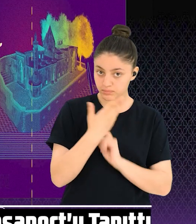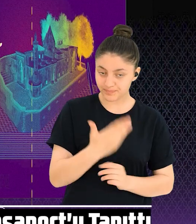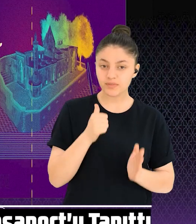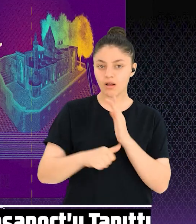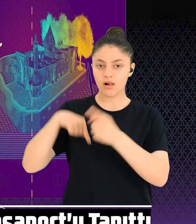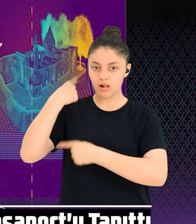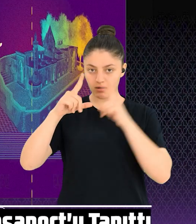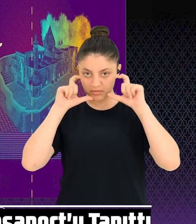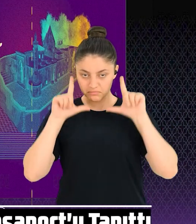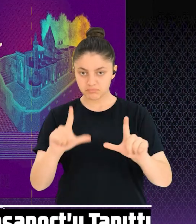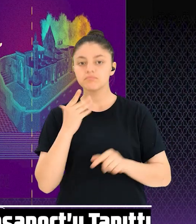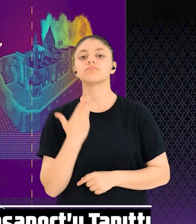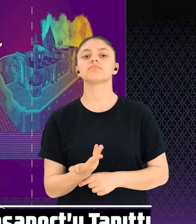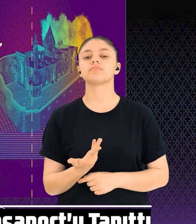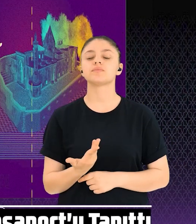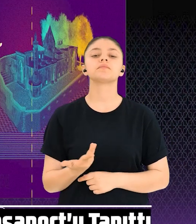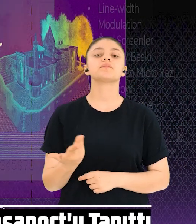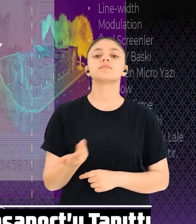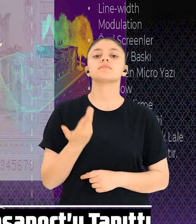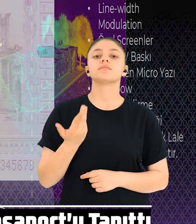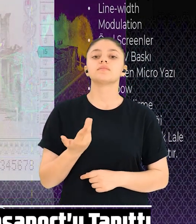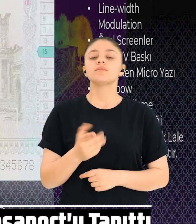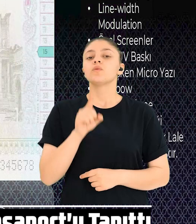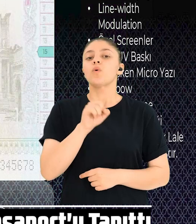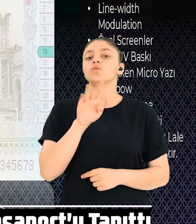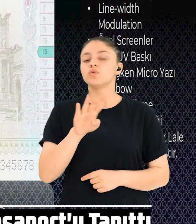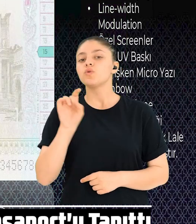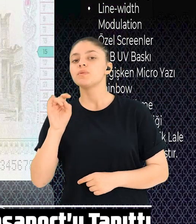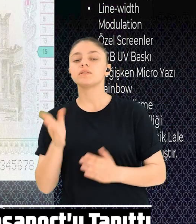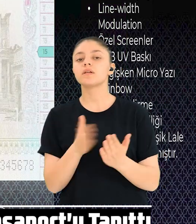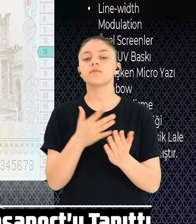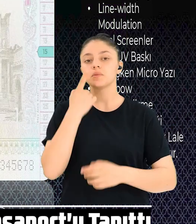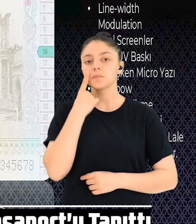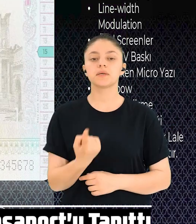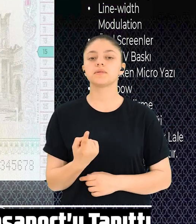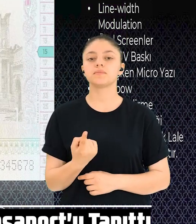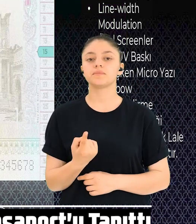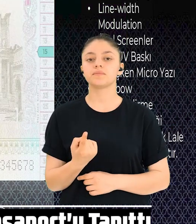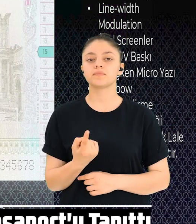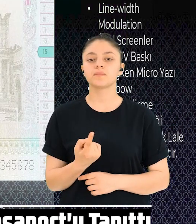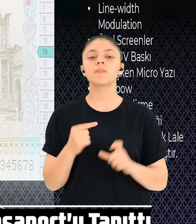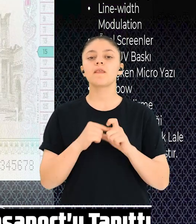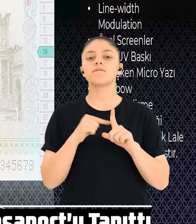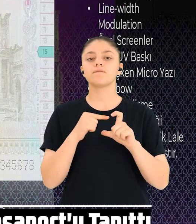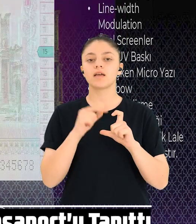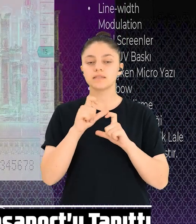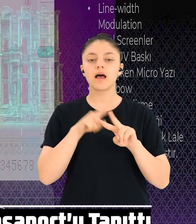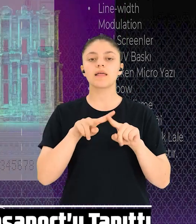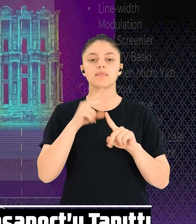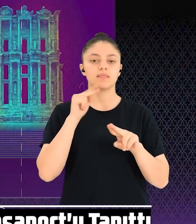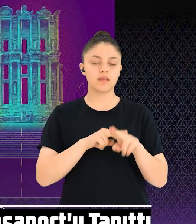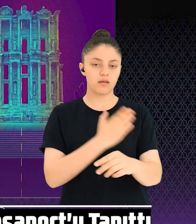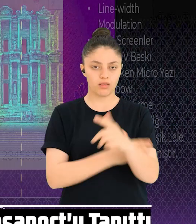hem tarihi görseliyle. Yine 14. ve 15. sayfada Efes Antik Kenti, ışıklı